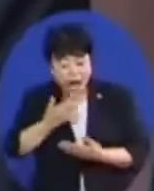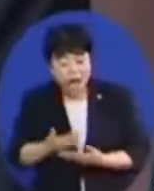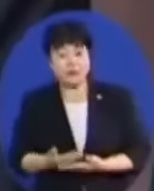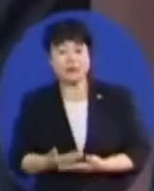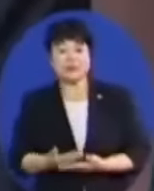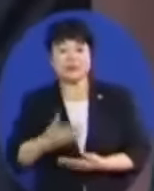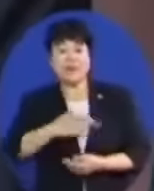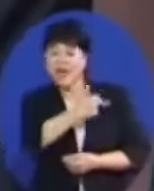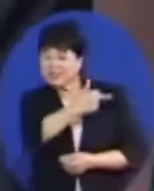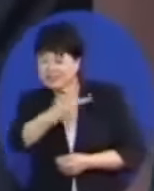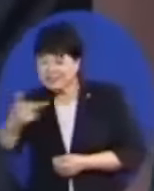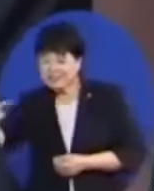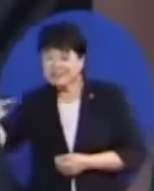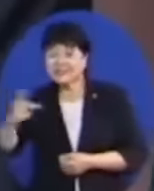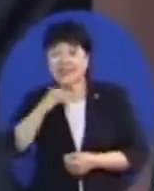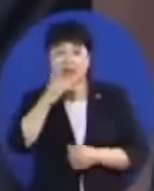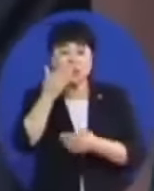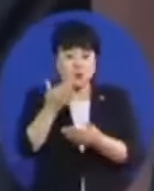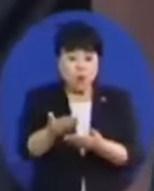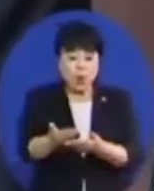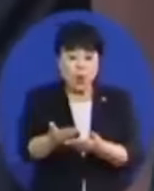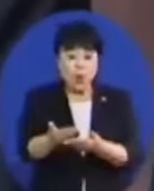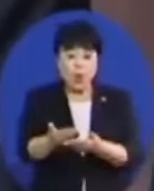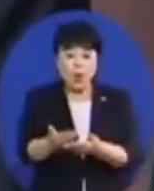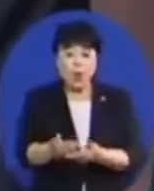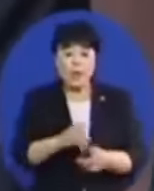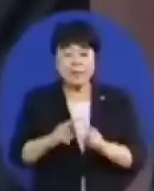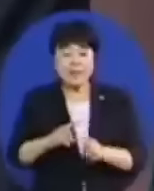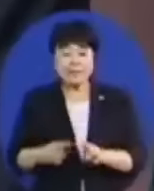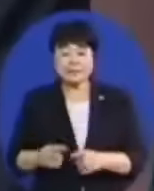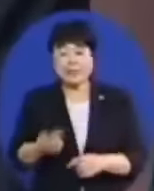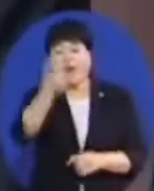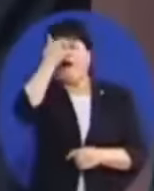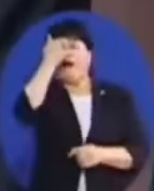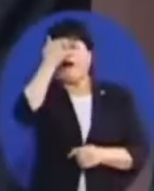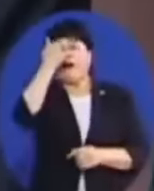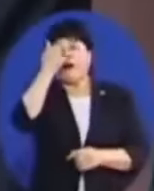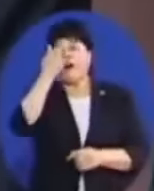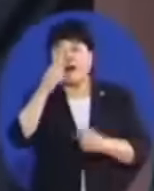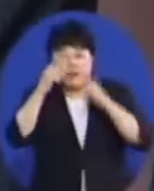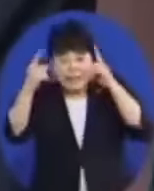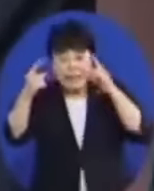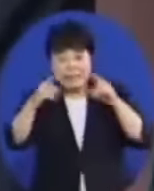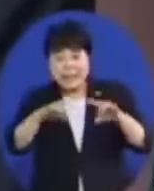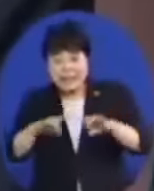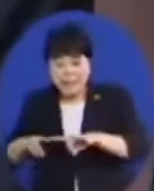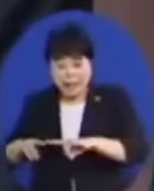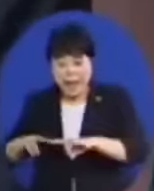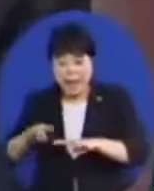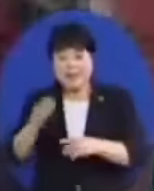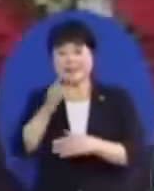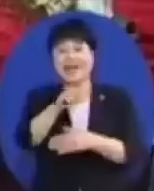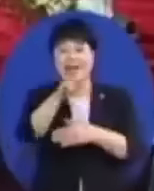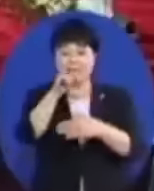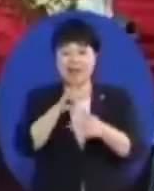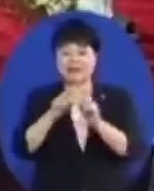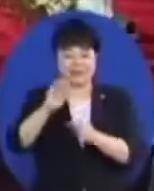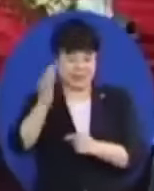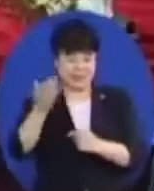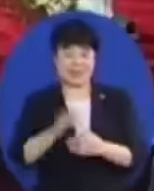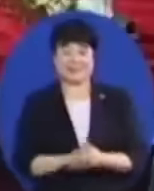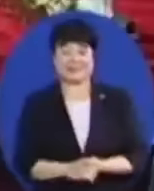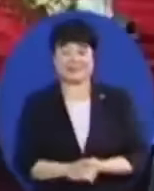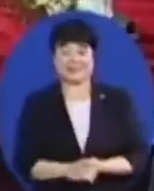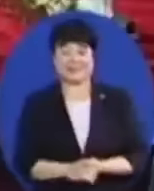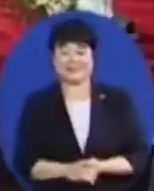내게 크게 감화시켜 내게 주는 말씀이라고 알아채 줄 때 레마가 되고 그것은 나의 말씀이 되는